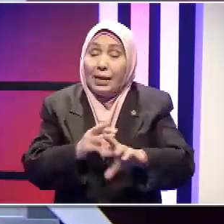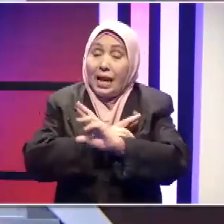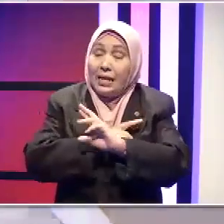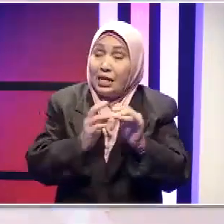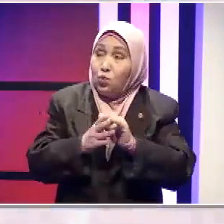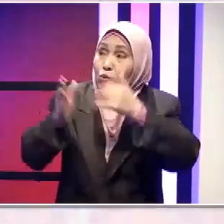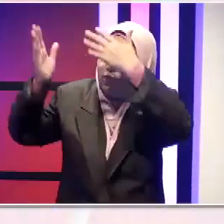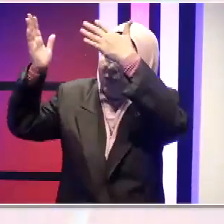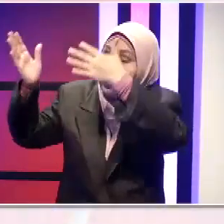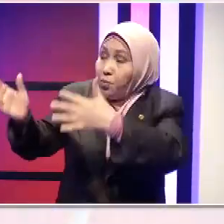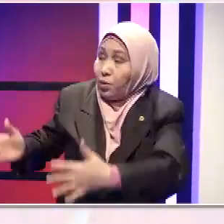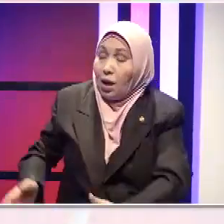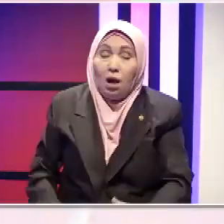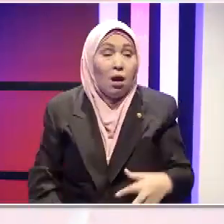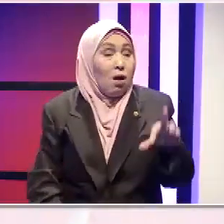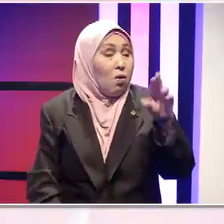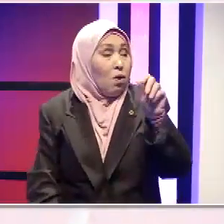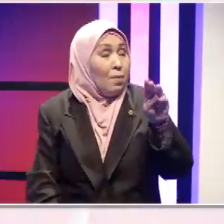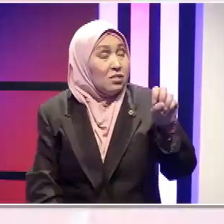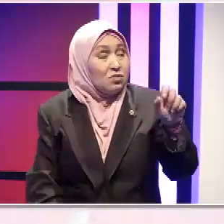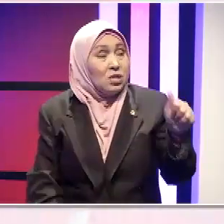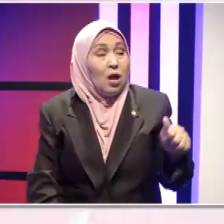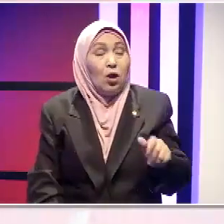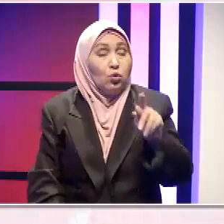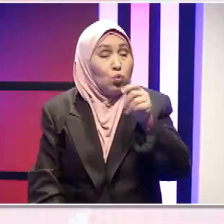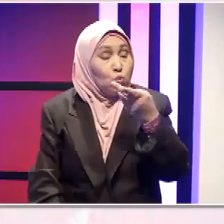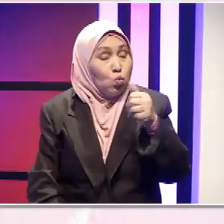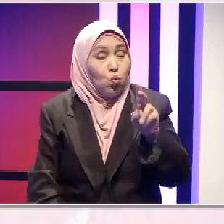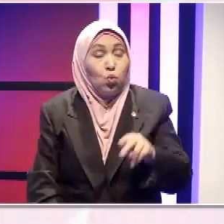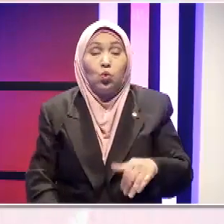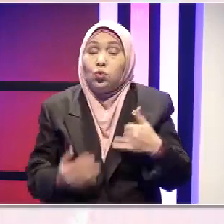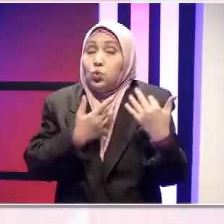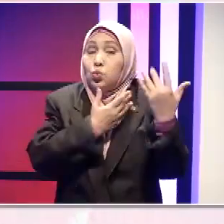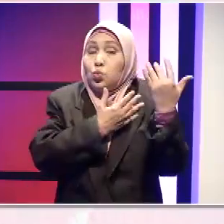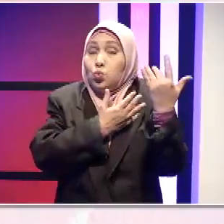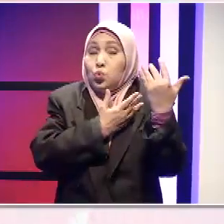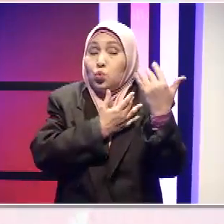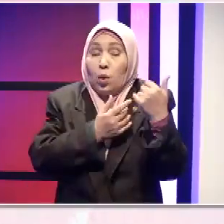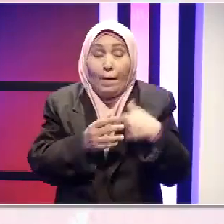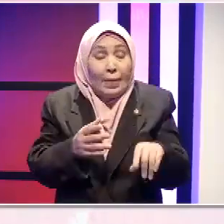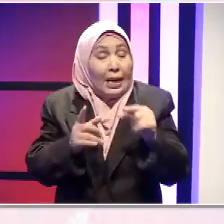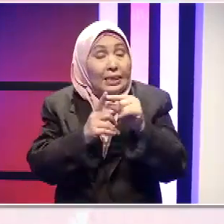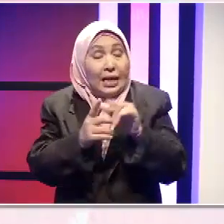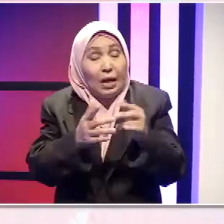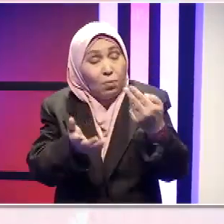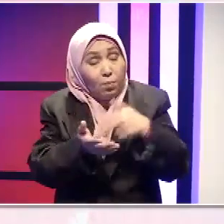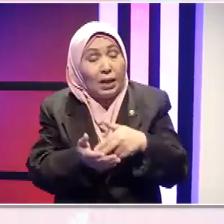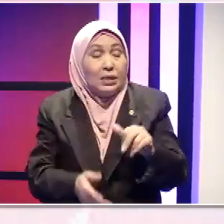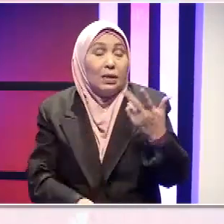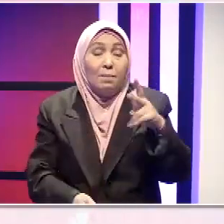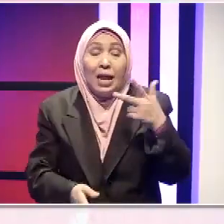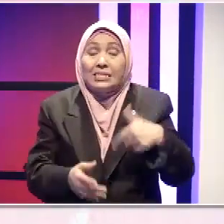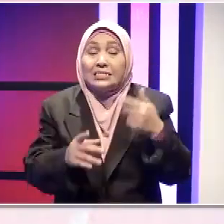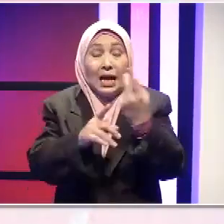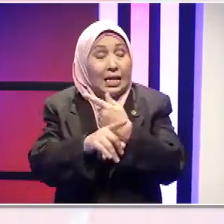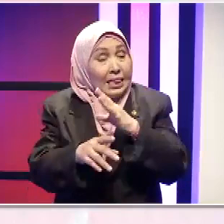yaitu Hai roboxo logos tunggu ataupun nantikan ini adalah perkataan yang berulang sebanyak 17 kali